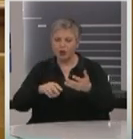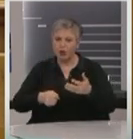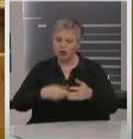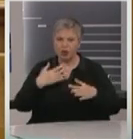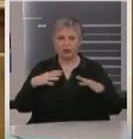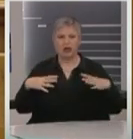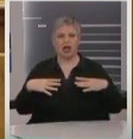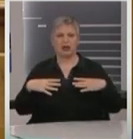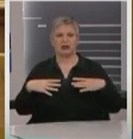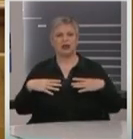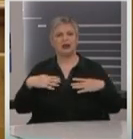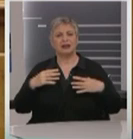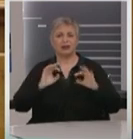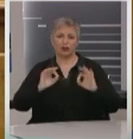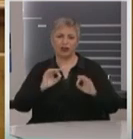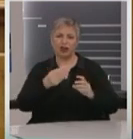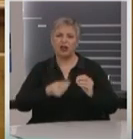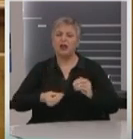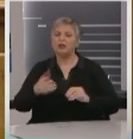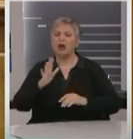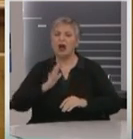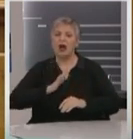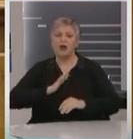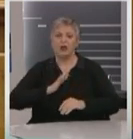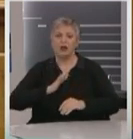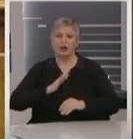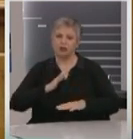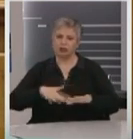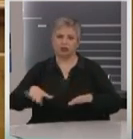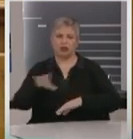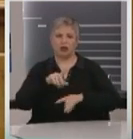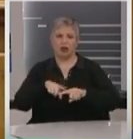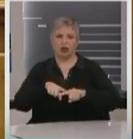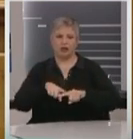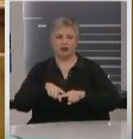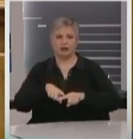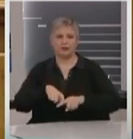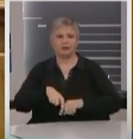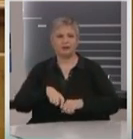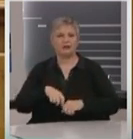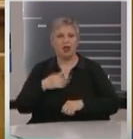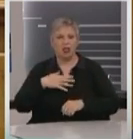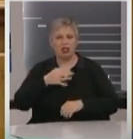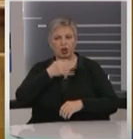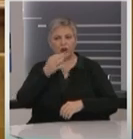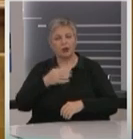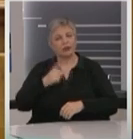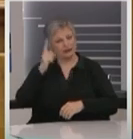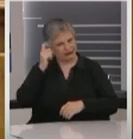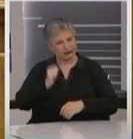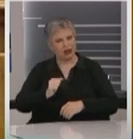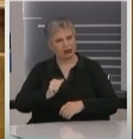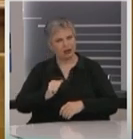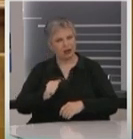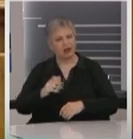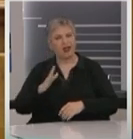ελληνικού λαού που μας ακούει. Ξέρετε, η χώρα πέρασε πολλά. Ο λαός μας πέρασε